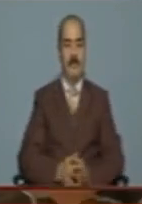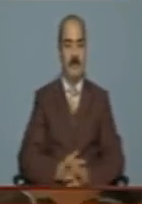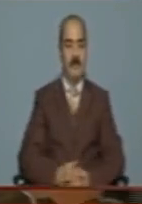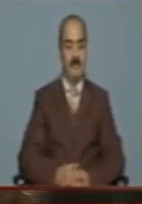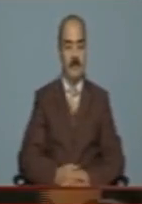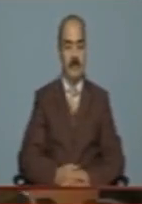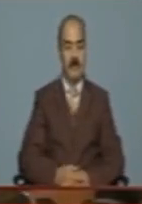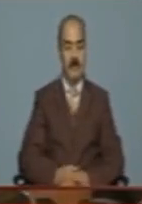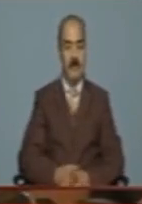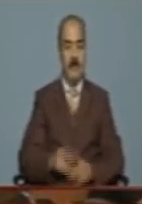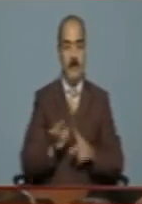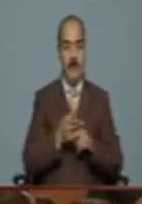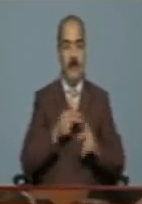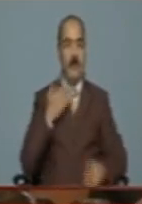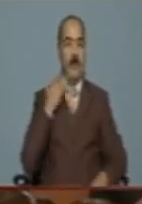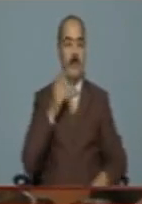شعب مصر العظيم،